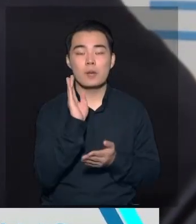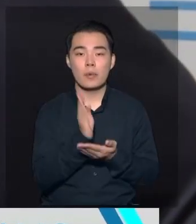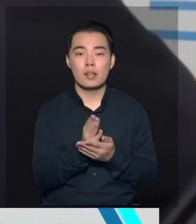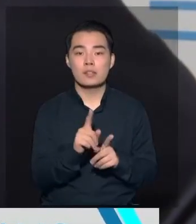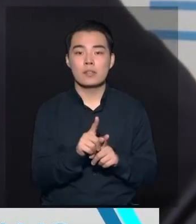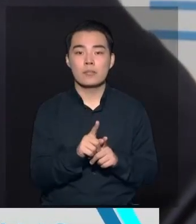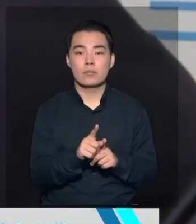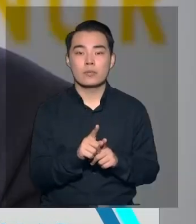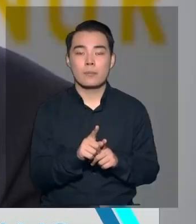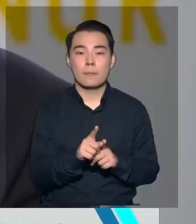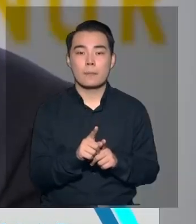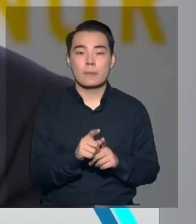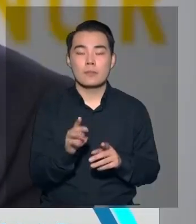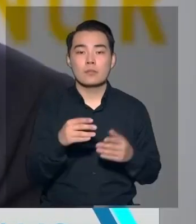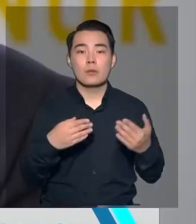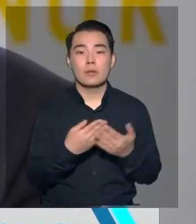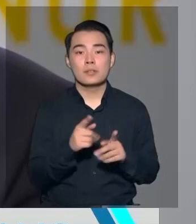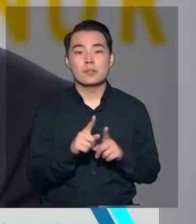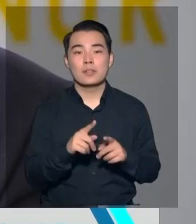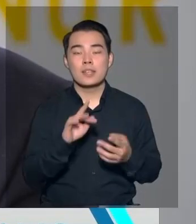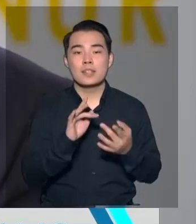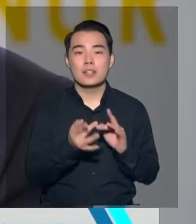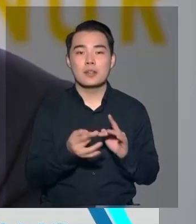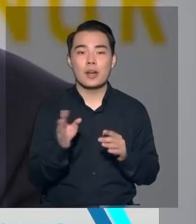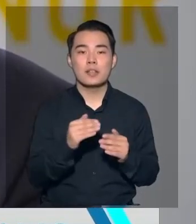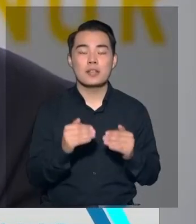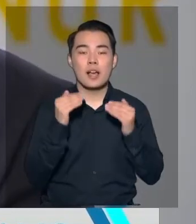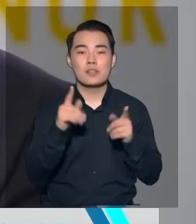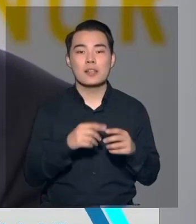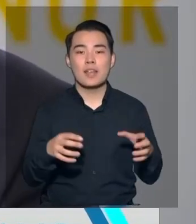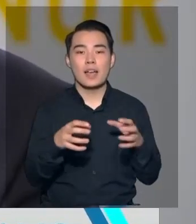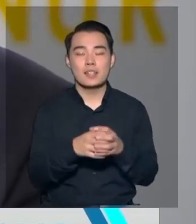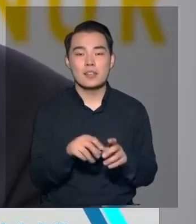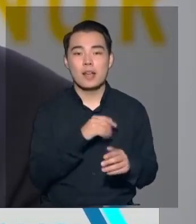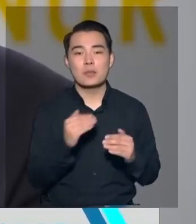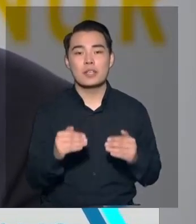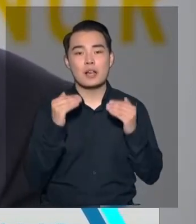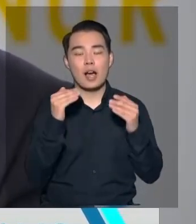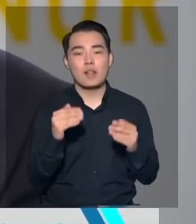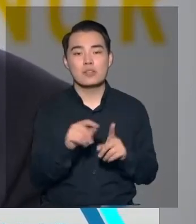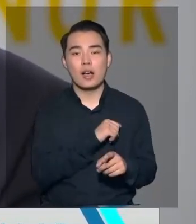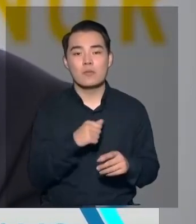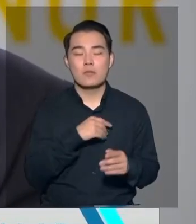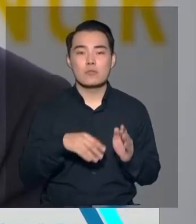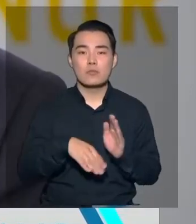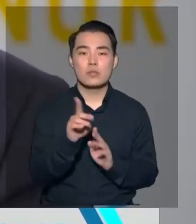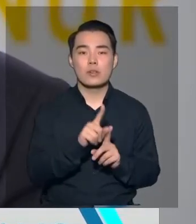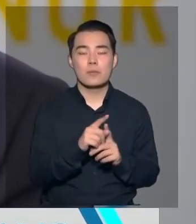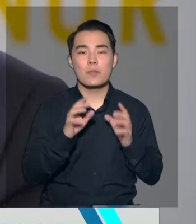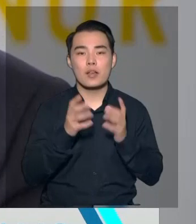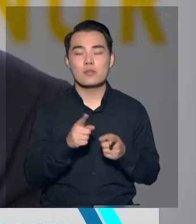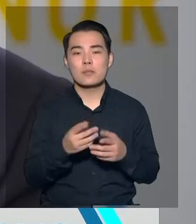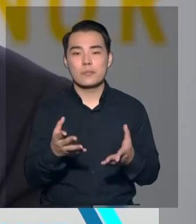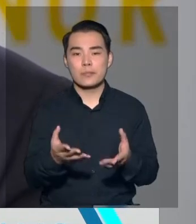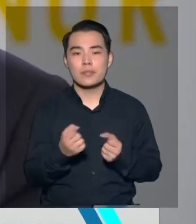дейін жететін. Жаңағыдай интернет гиганттар, басқалар техно гиганттар сияқты қоғамдағы ең белсенді азаматтарды қасына